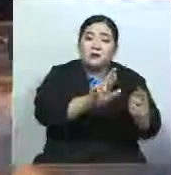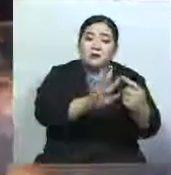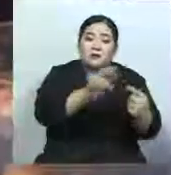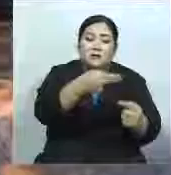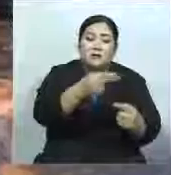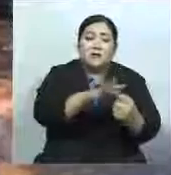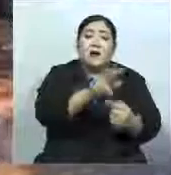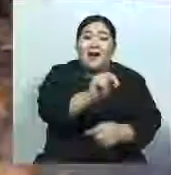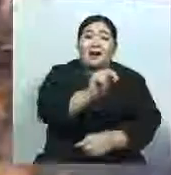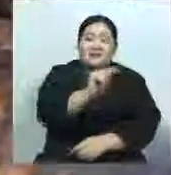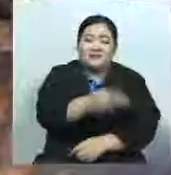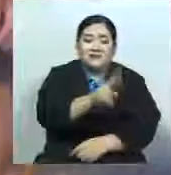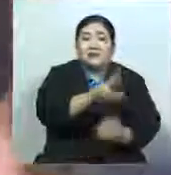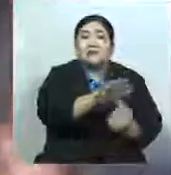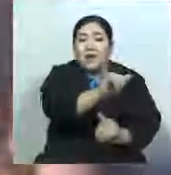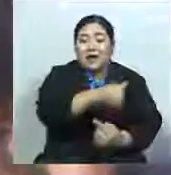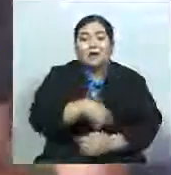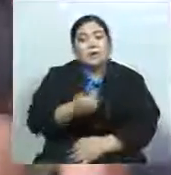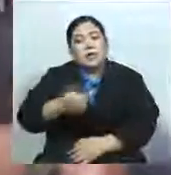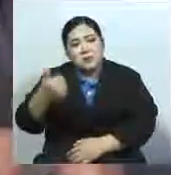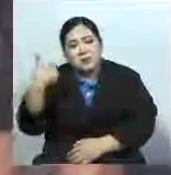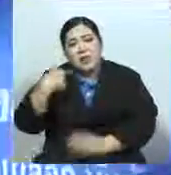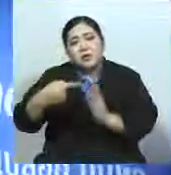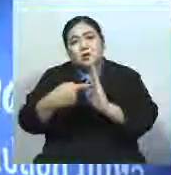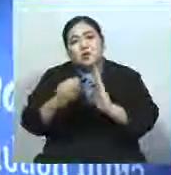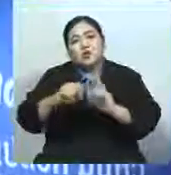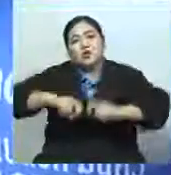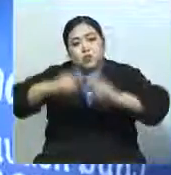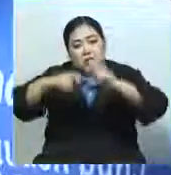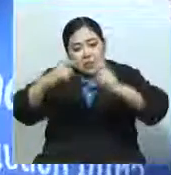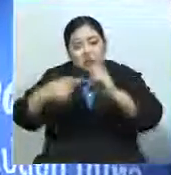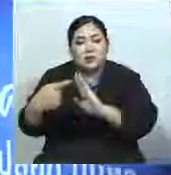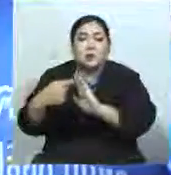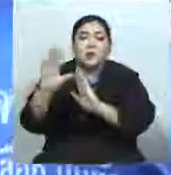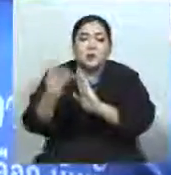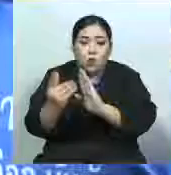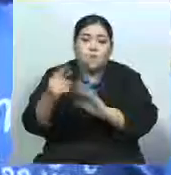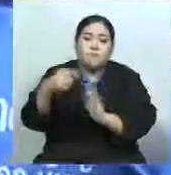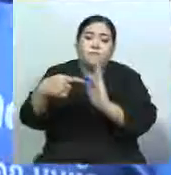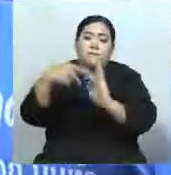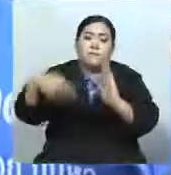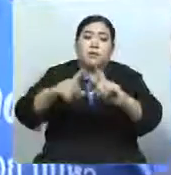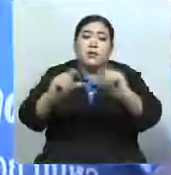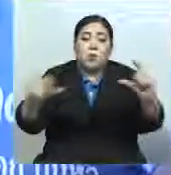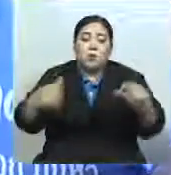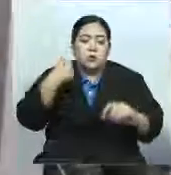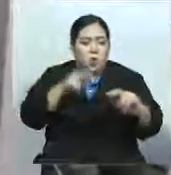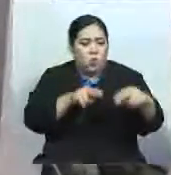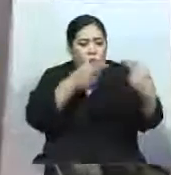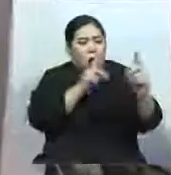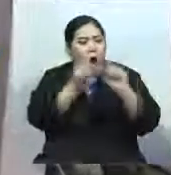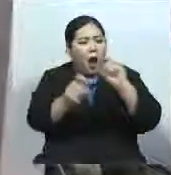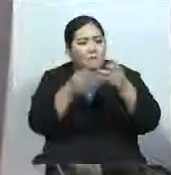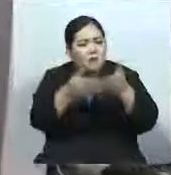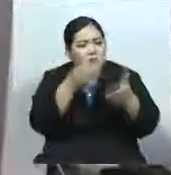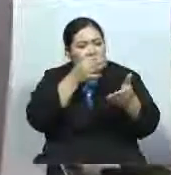ลือมีภูมิลำเนาอยู่ที่จังหวัดสุรินทร์ชัยภูมิและเพชรบูรณ์โดยเจ้าหน้าที่ได้วิดีโอคอลไปสอบถามข้อมูลแรงงานที่ถูกลอย